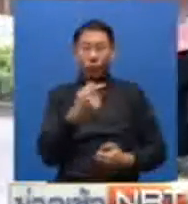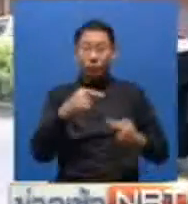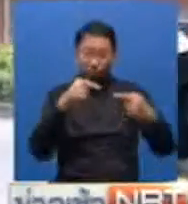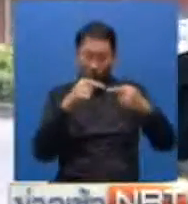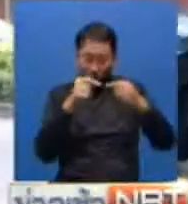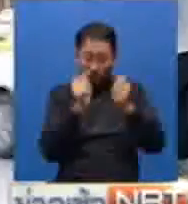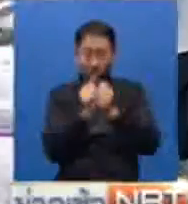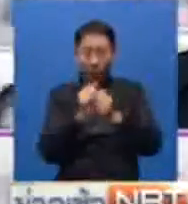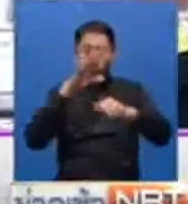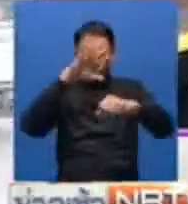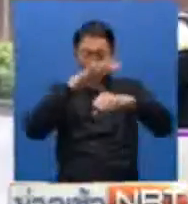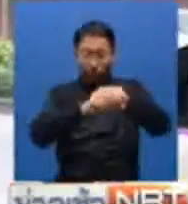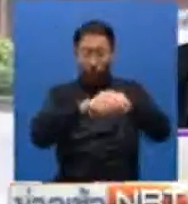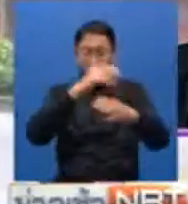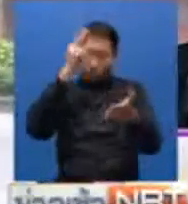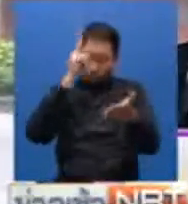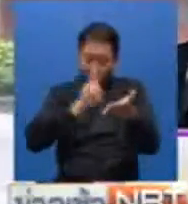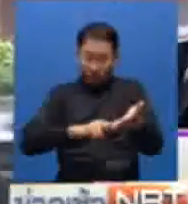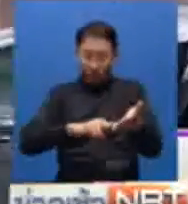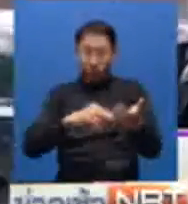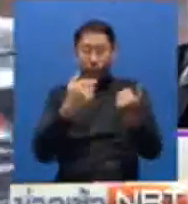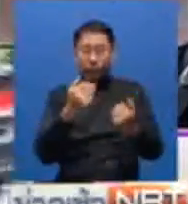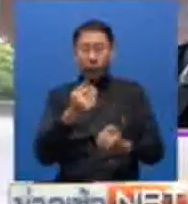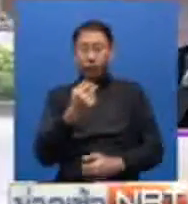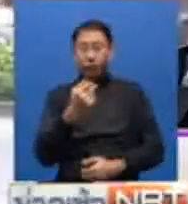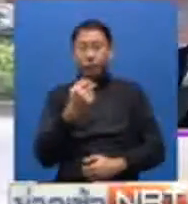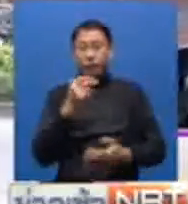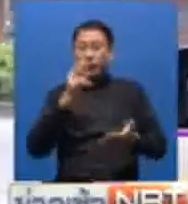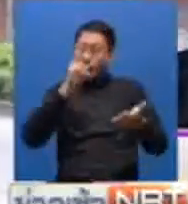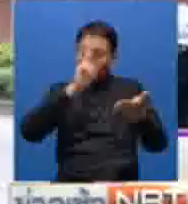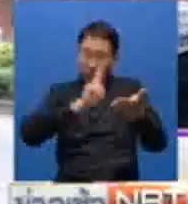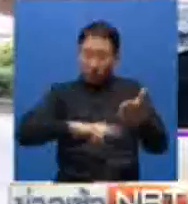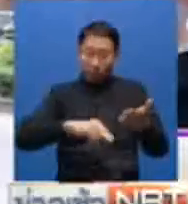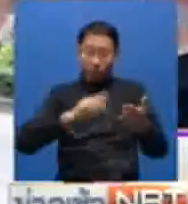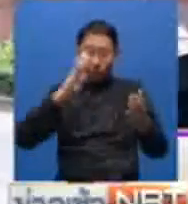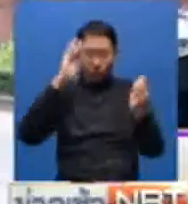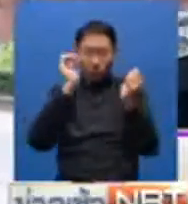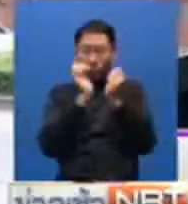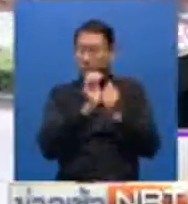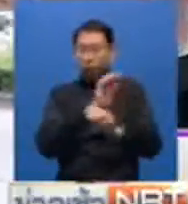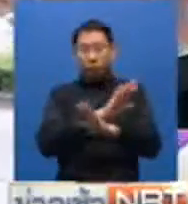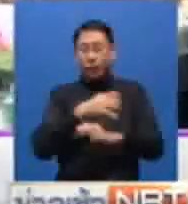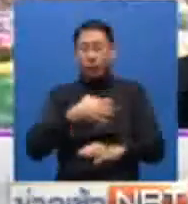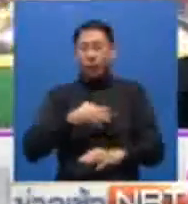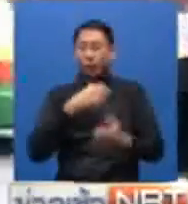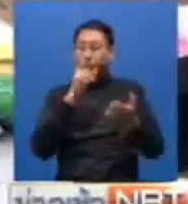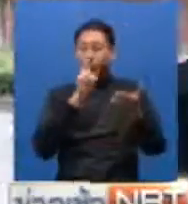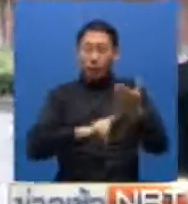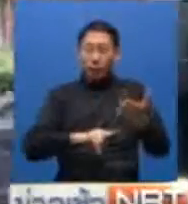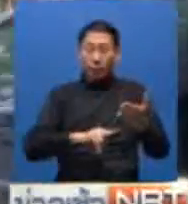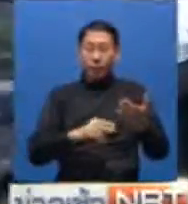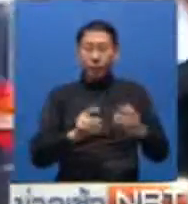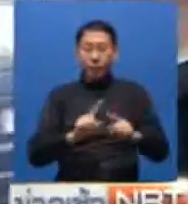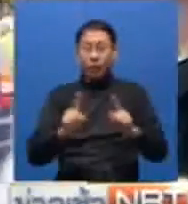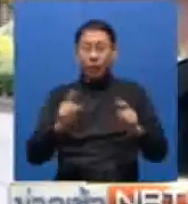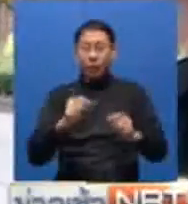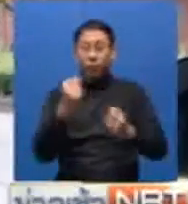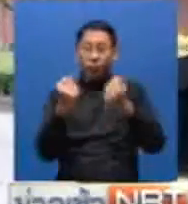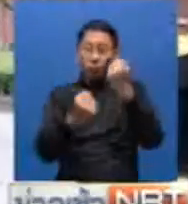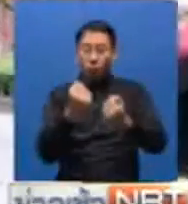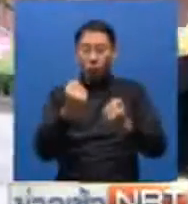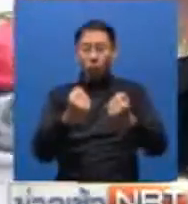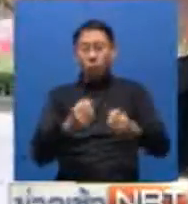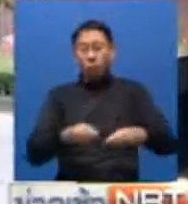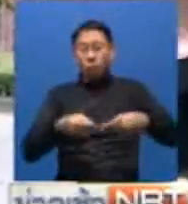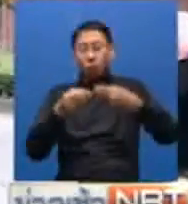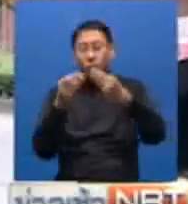ไหมที่จะต้องจับเขาปรับเขาคือจริงๆแล้วเนี่ยการปรับเนี่ยตำรวจเราก็ไม่อยากจะจับจะปรับหรอกแต่บางทีส่งลูกรับลูกเนี่ยเ